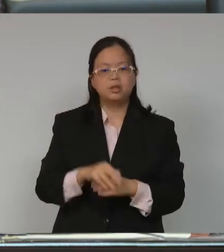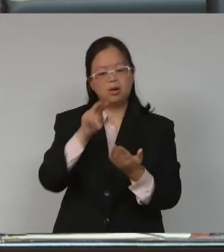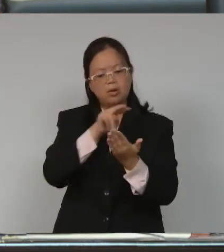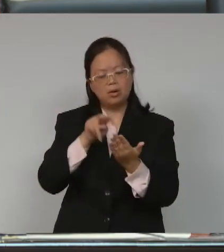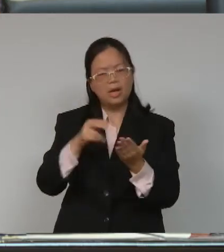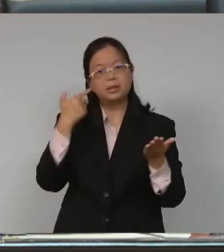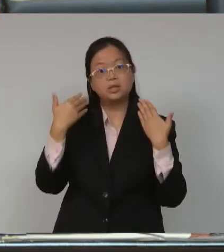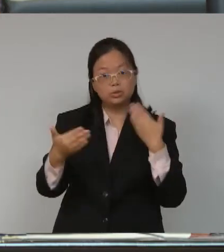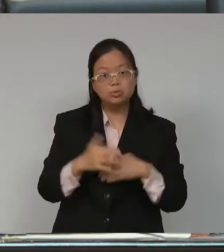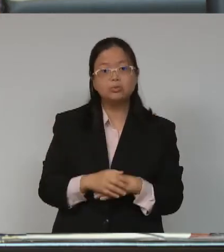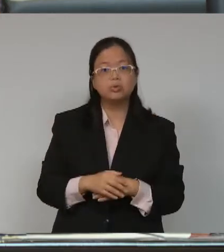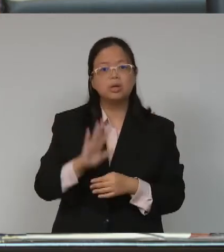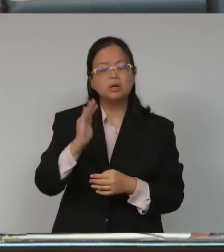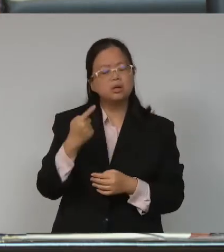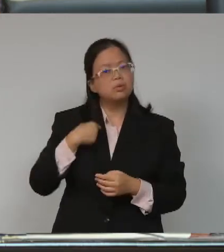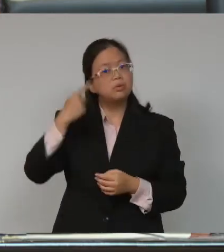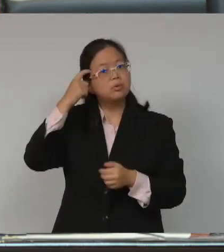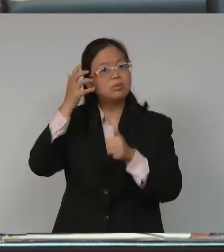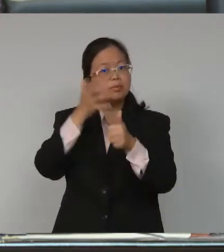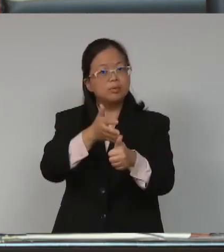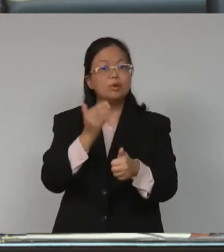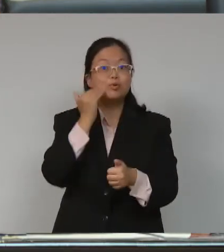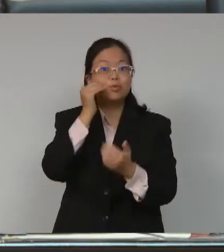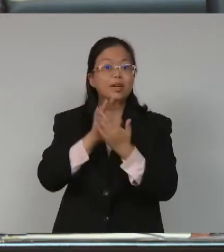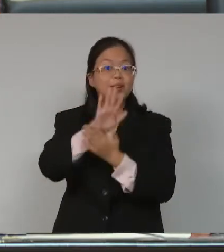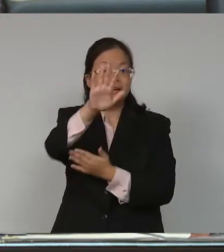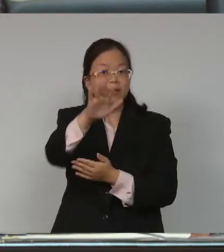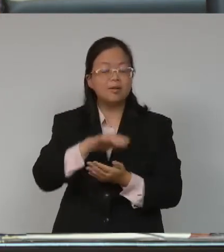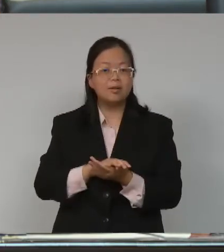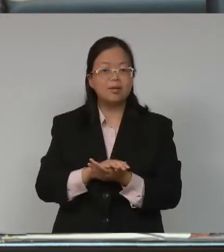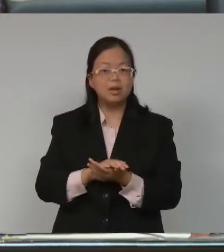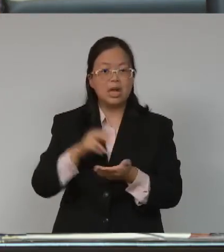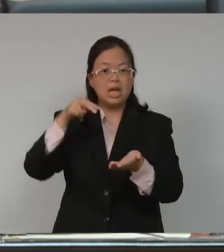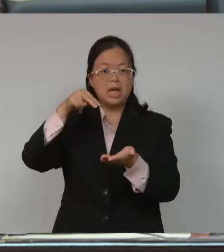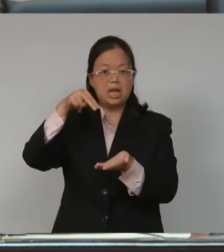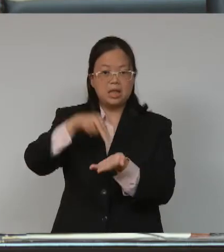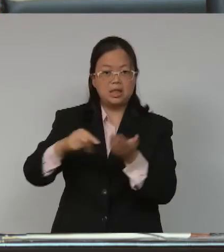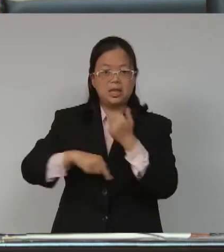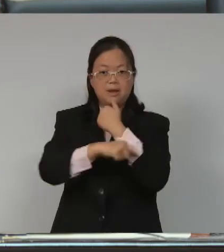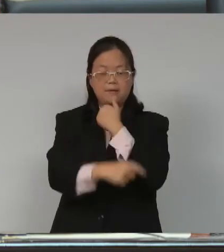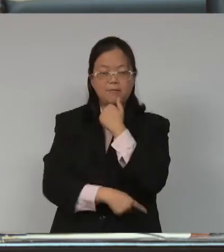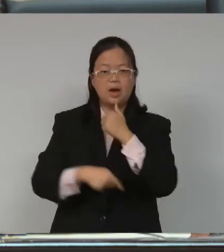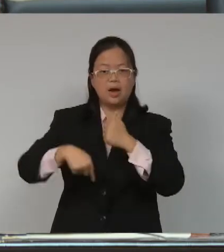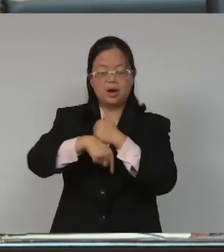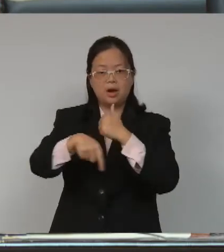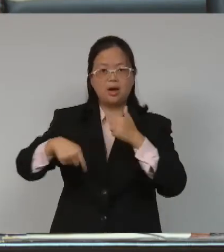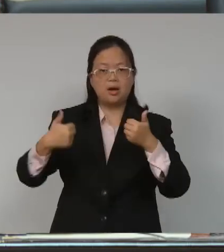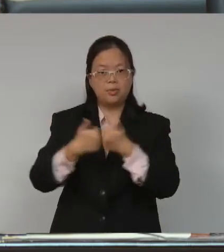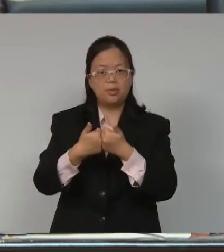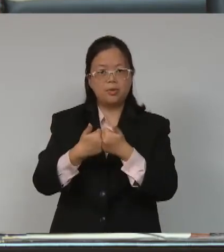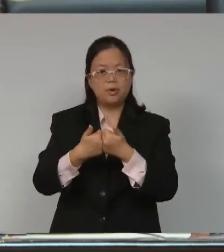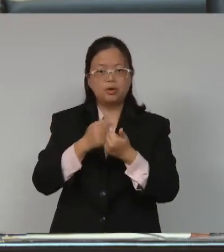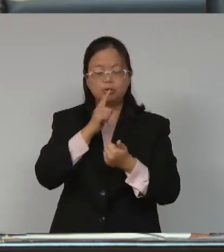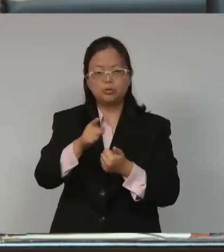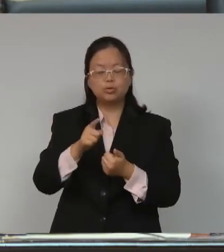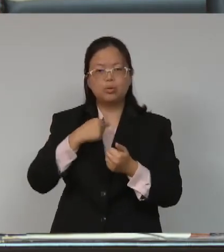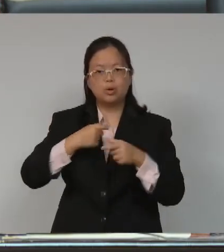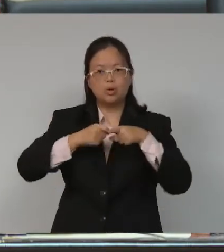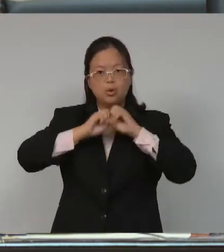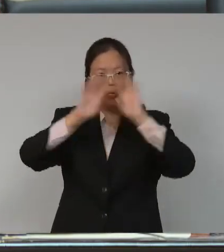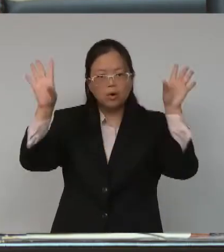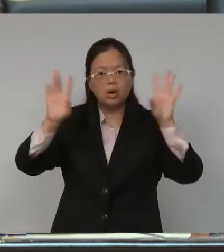体的问题就在于说，那变成说以后立法者他是立法院，他就没有办法说，哎，我是不是可以调整到公告期